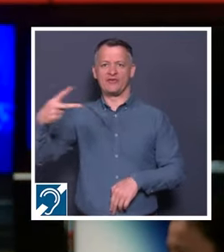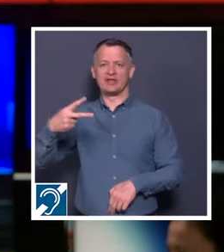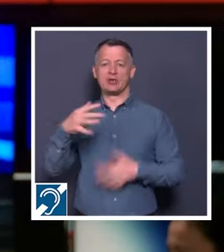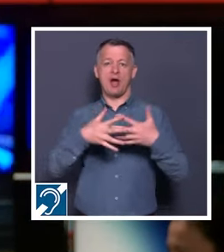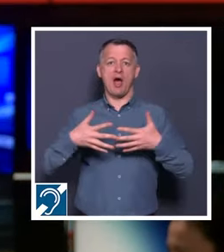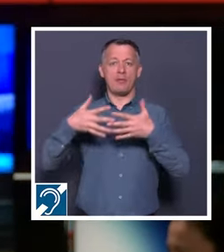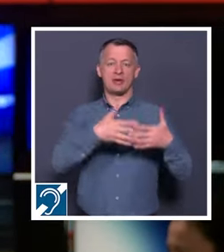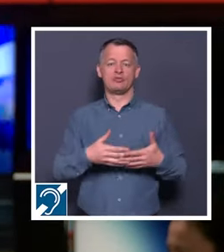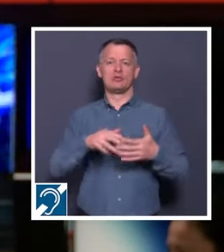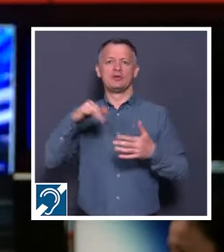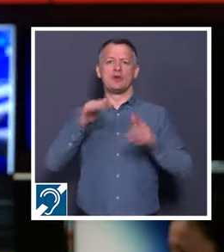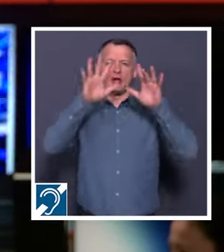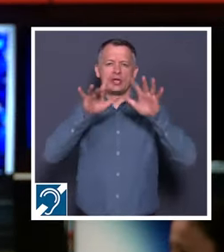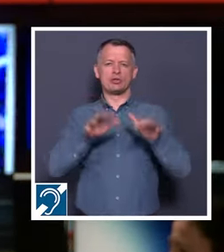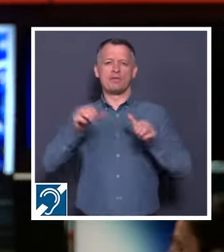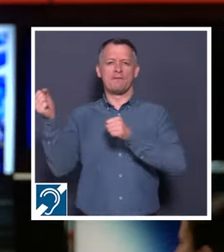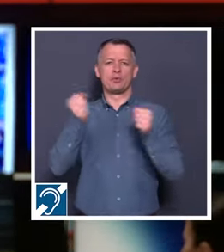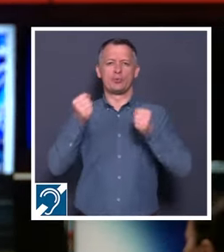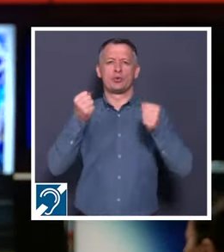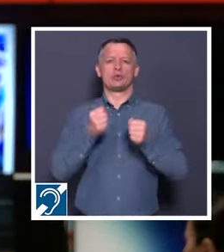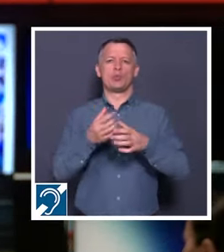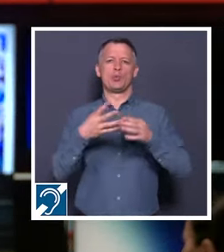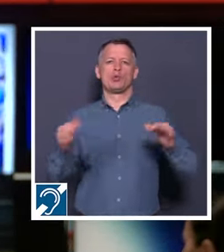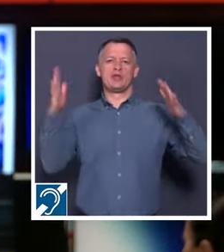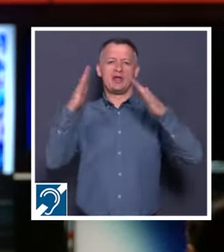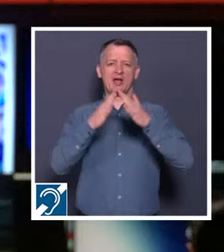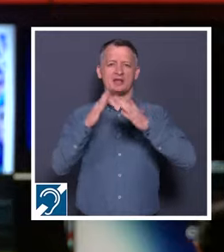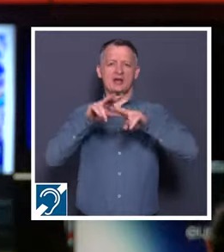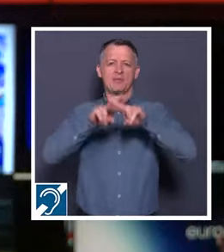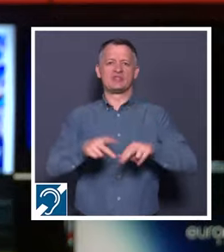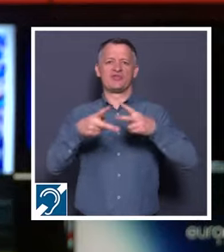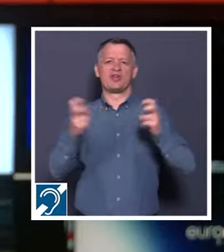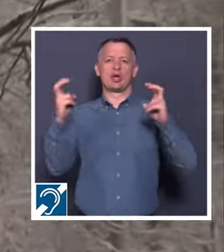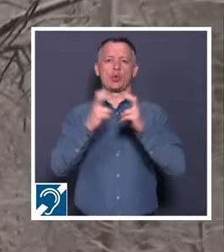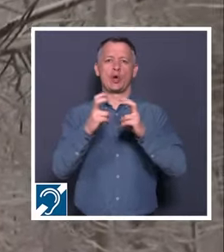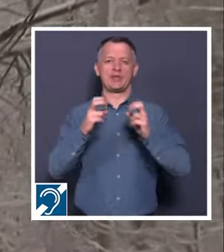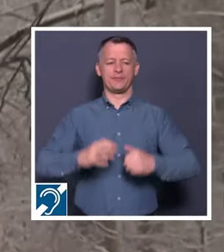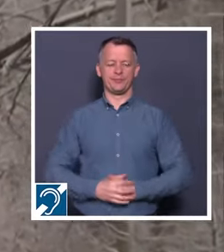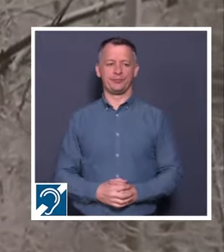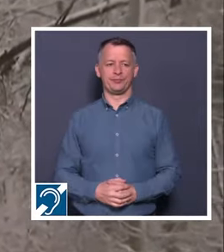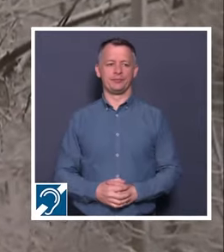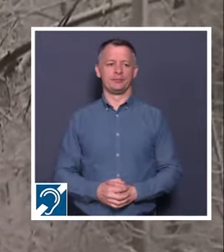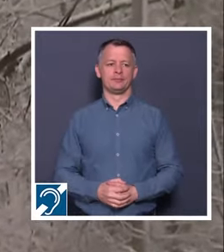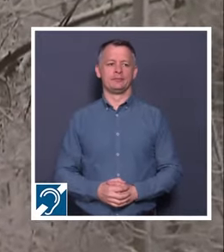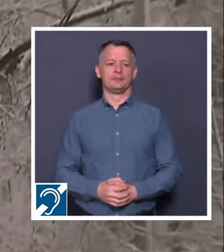ninsori abundente și vânturi puternice, sute de mii de locuințe au rămas fără curent electric.